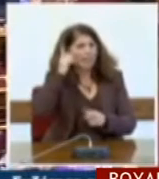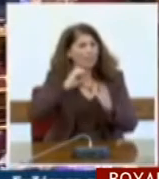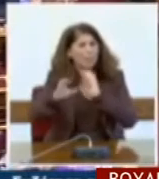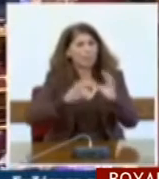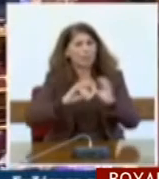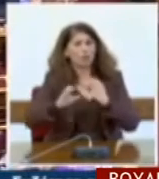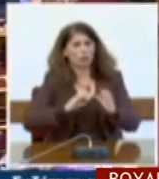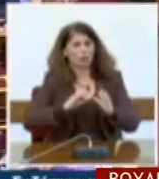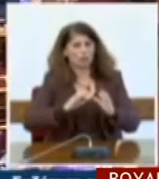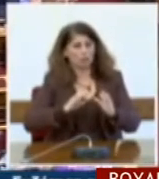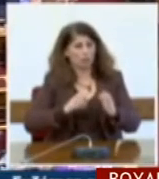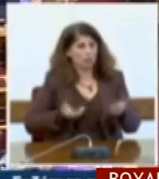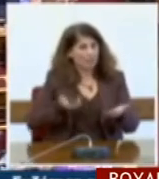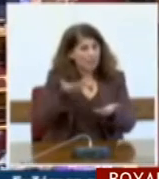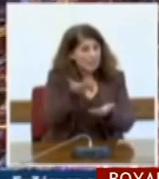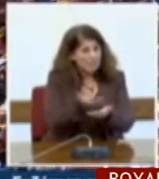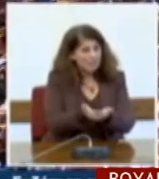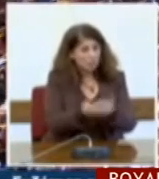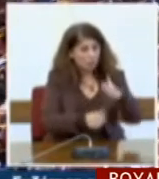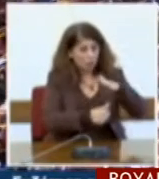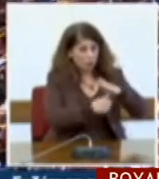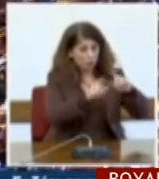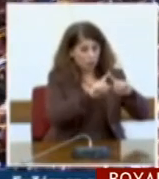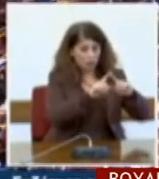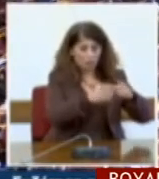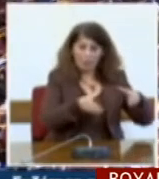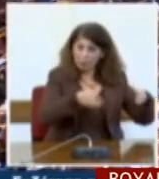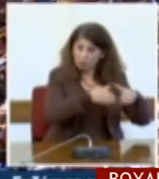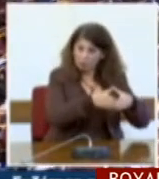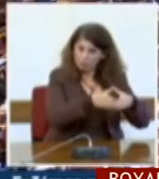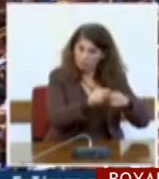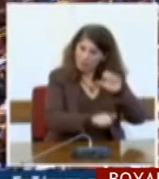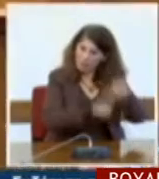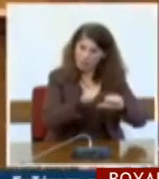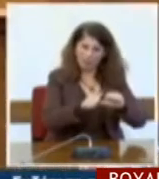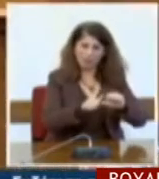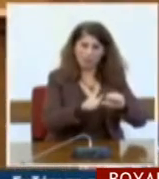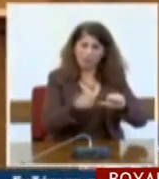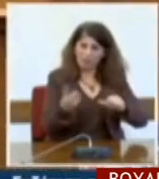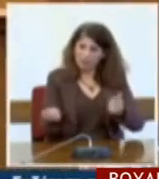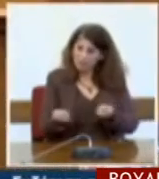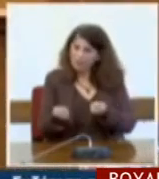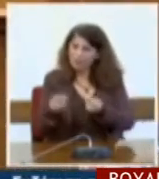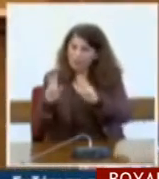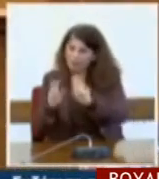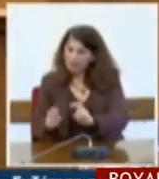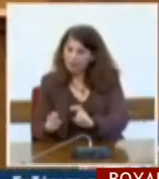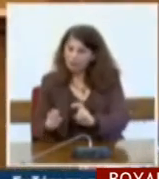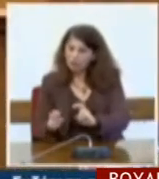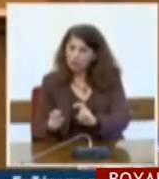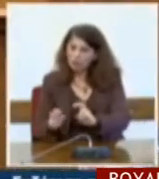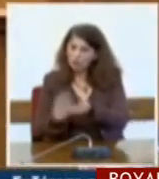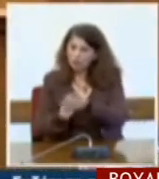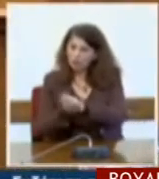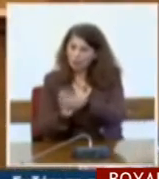μαθαίνω, να αναμορφώσετε το σχετικό θεσμικό πλαίσιο για να κάνει ελέγχους για καρτέλ και εναρμονισμένες πρακτικές